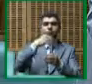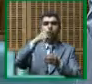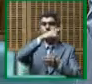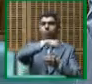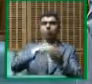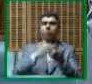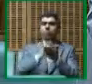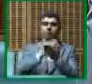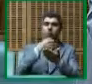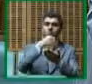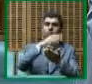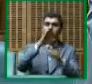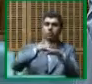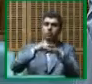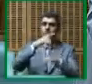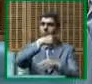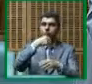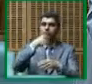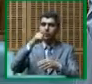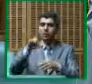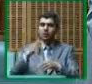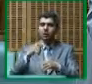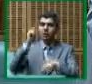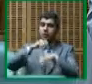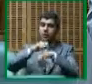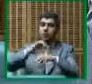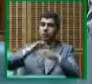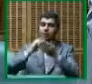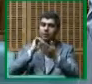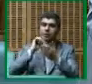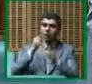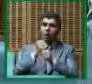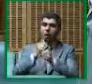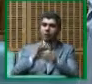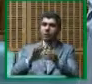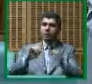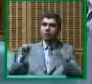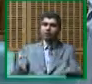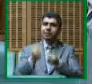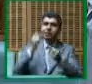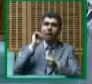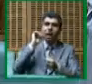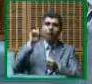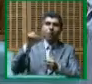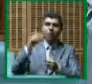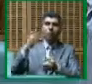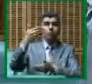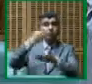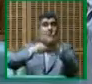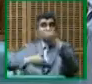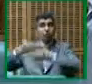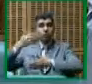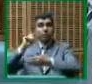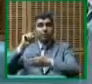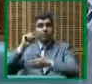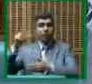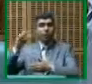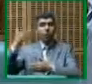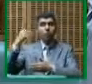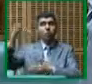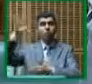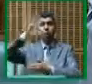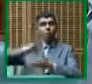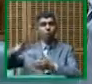جيت نهضر خصني ساعات المكانة باش نعطيك المعطيات اللي كيمكن تهلك فيها الصانع التقليدي بما